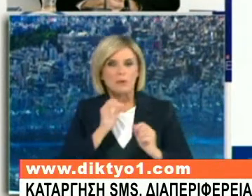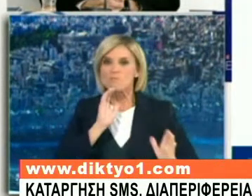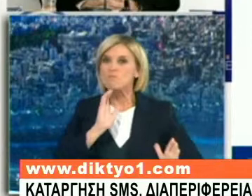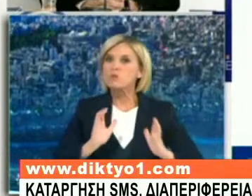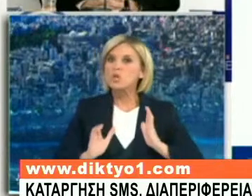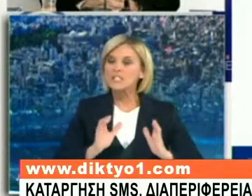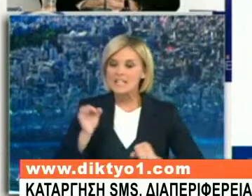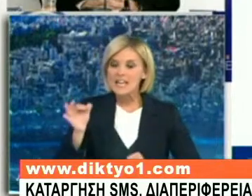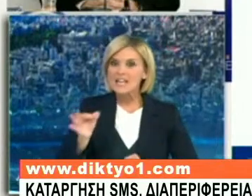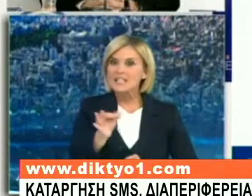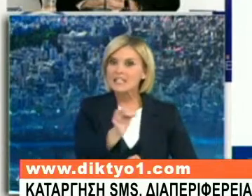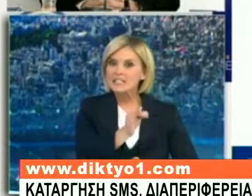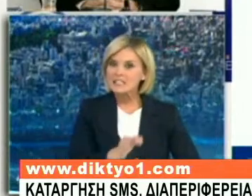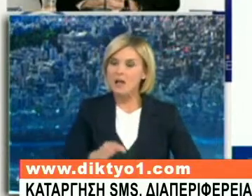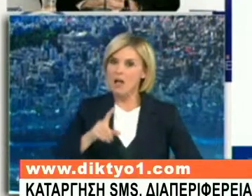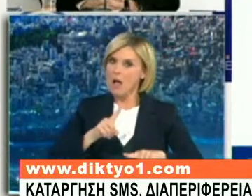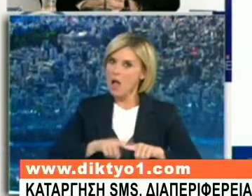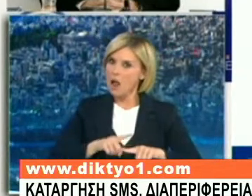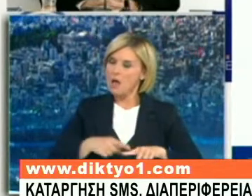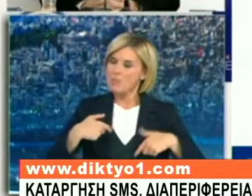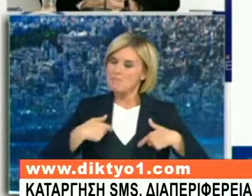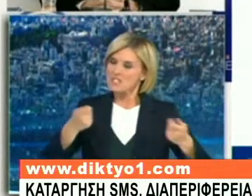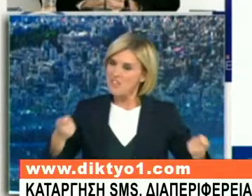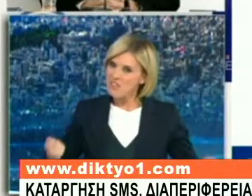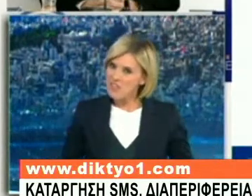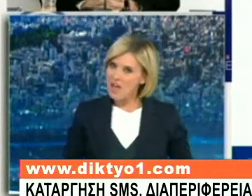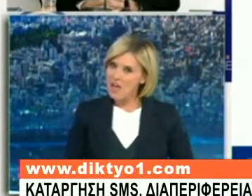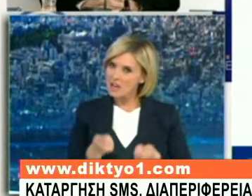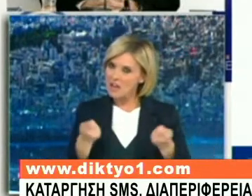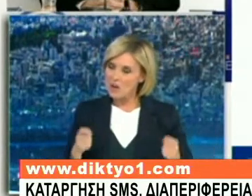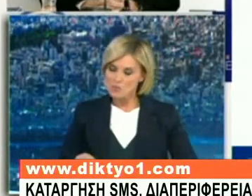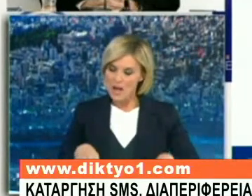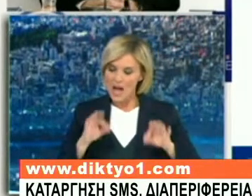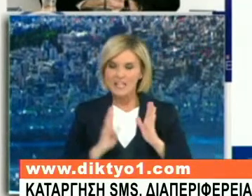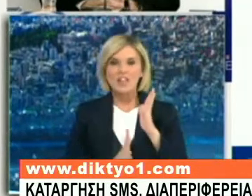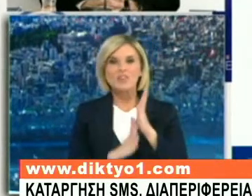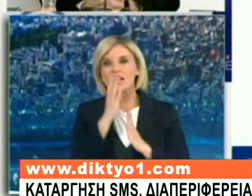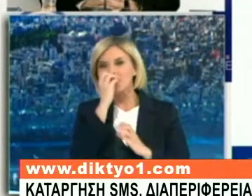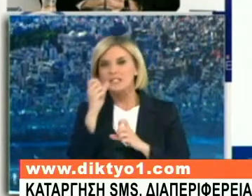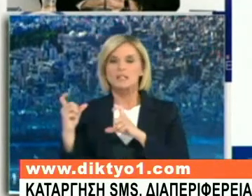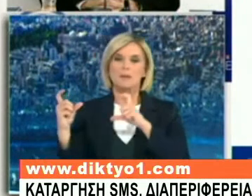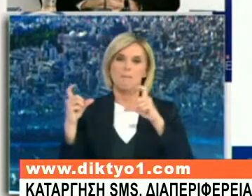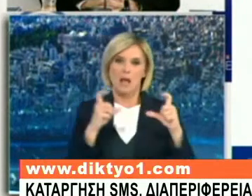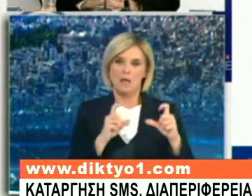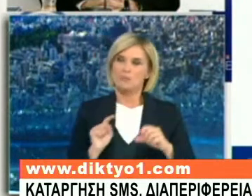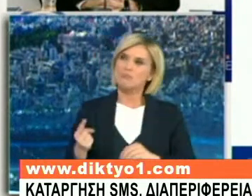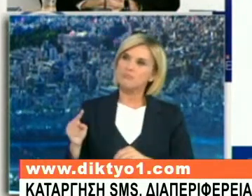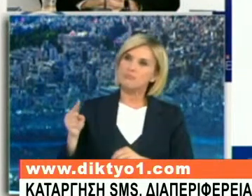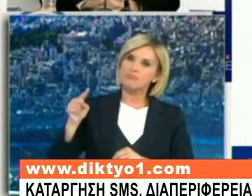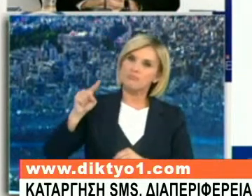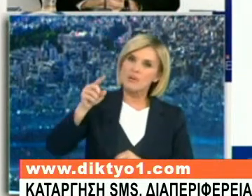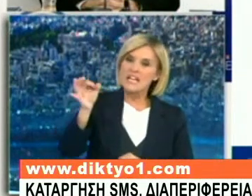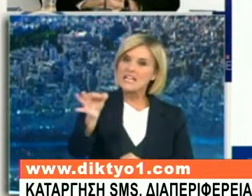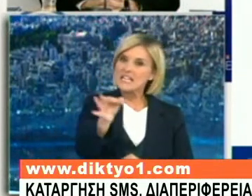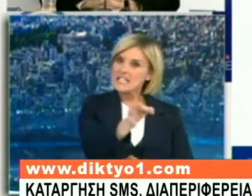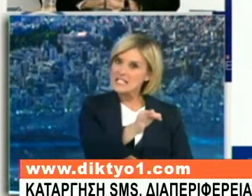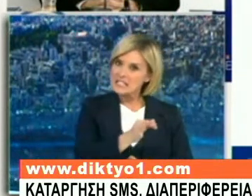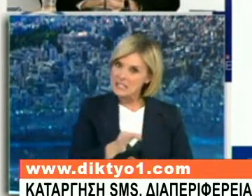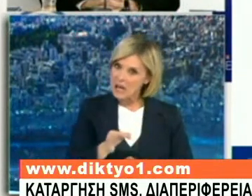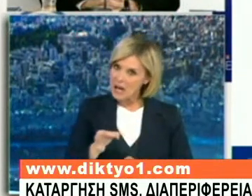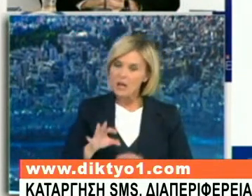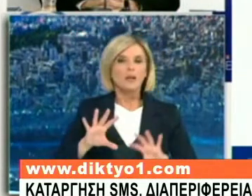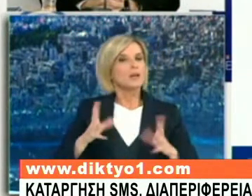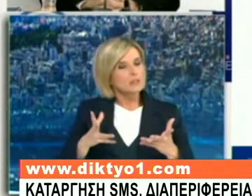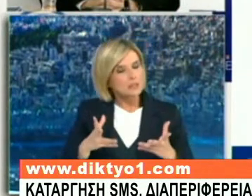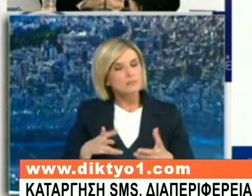κατά τον επόμενο 1,5 μήνα, θα εφαρμόσουμε από τις 14 Μαΐου στα ταξίδια μας προς και από τα νησιά την ελληνική εκδοχή του